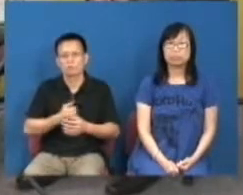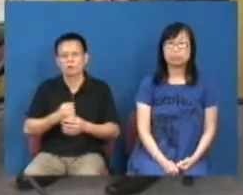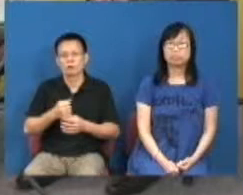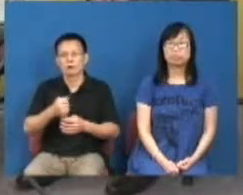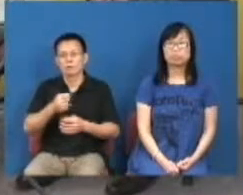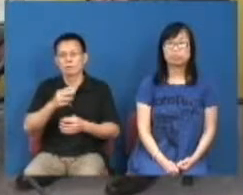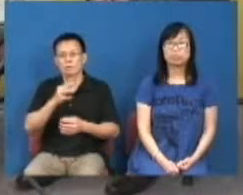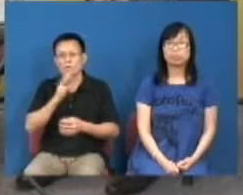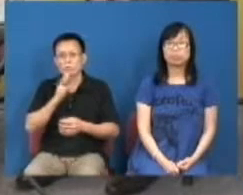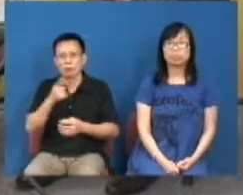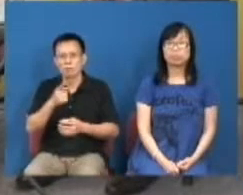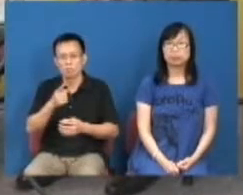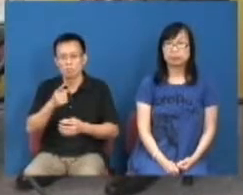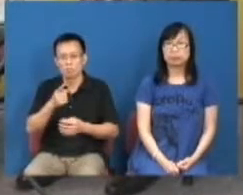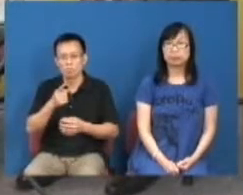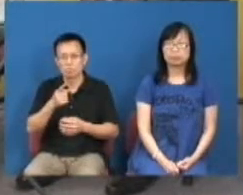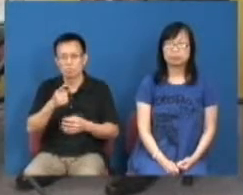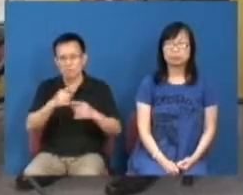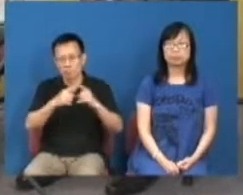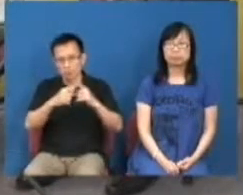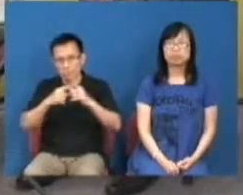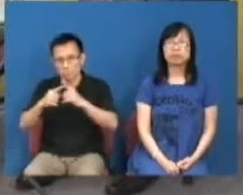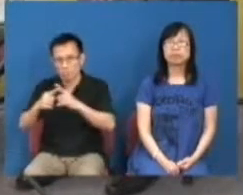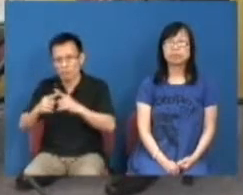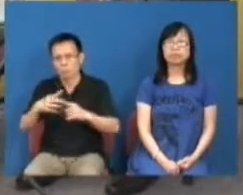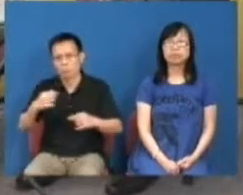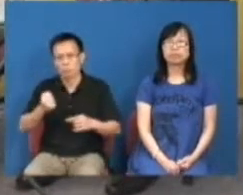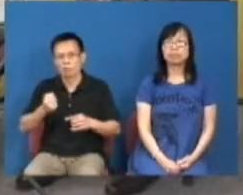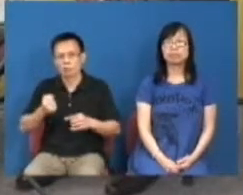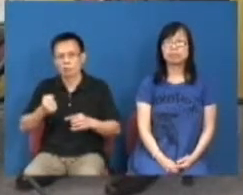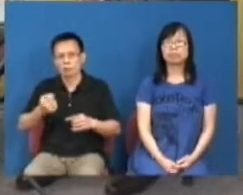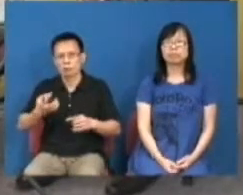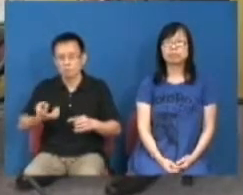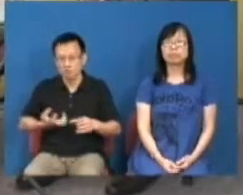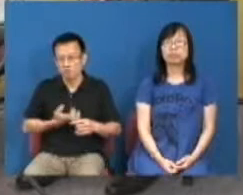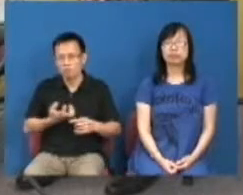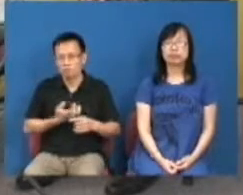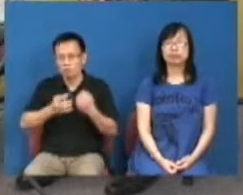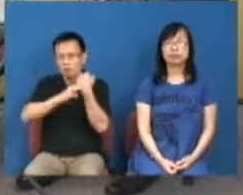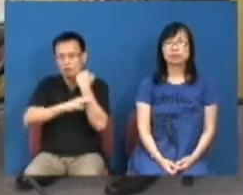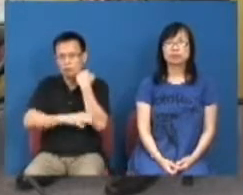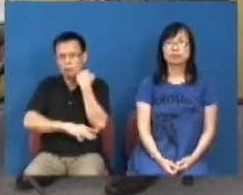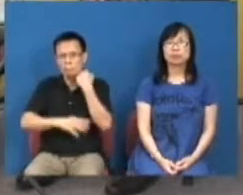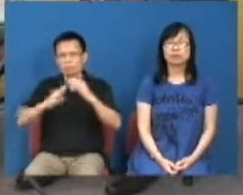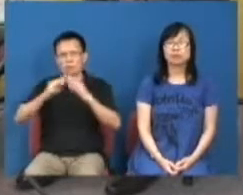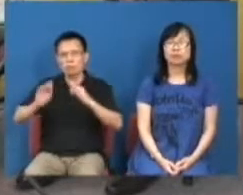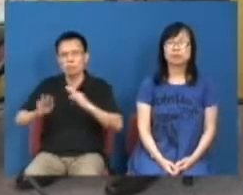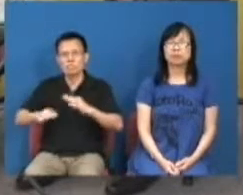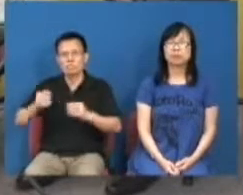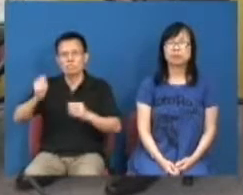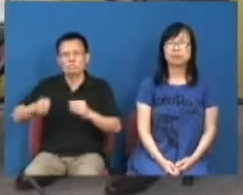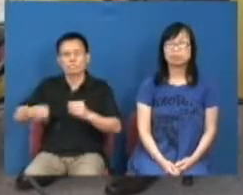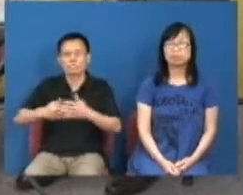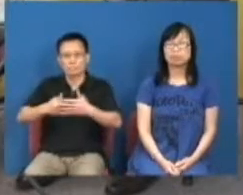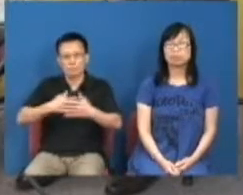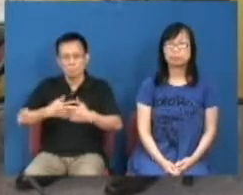喺咁即係採取一啲咁激烈嘅法律行動之前。確係如你所說有